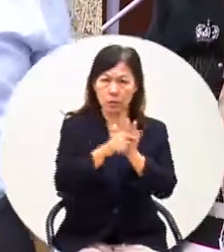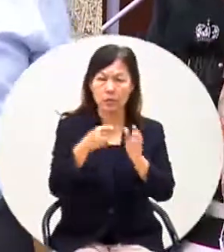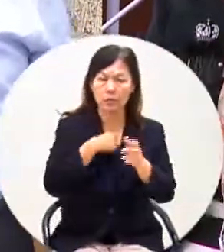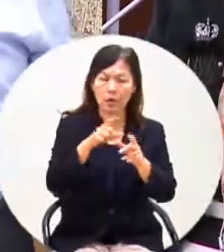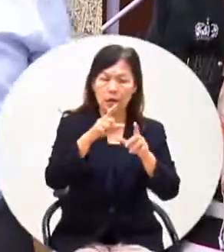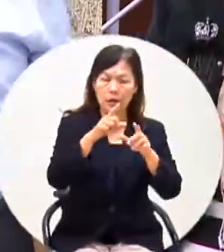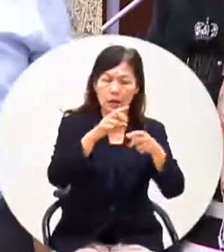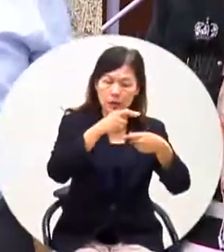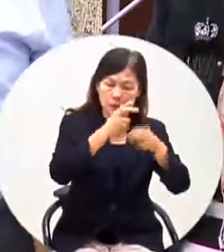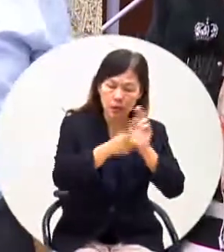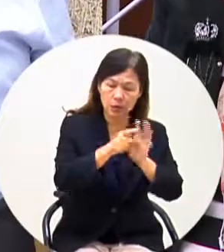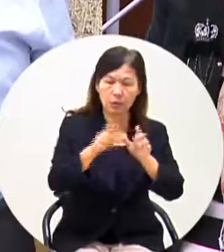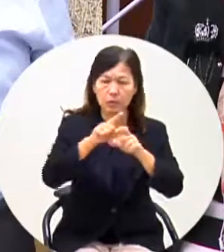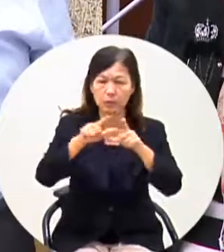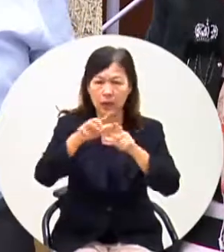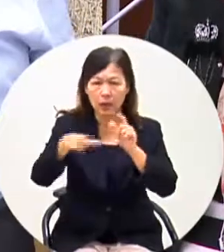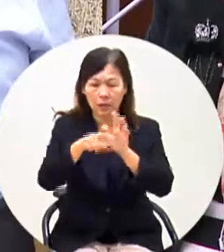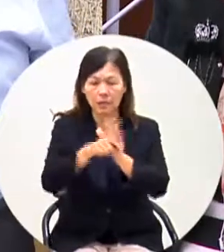呢？